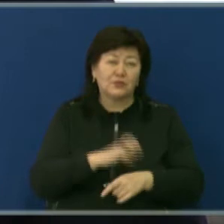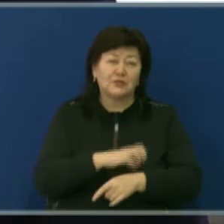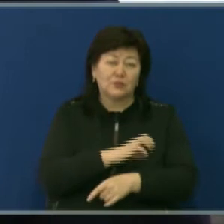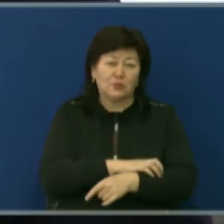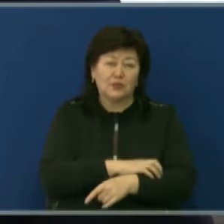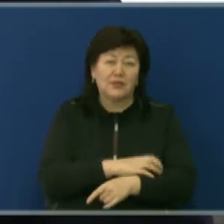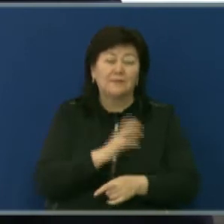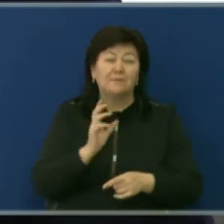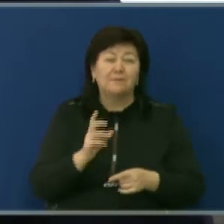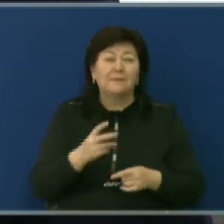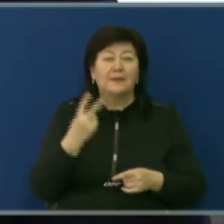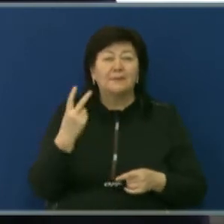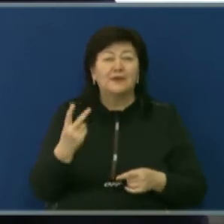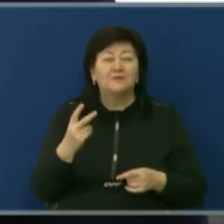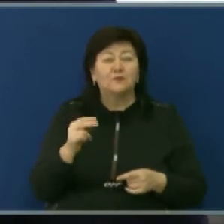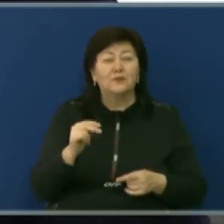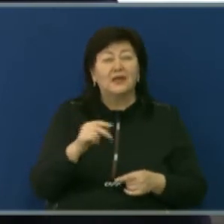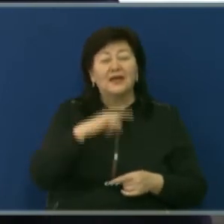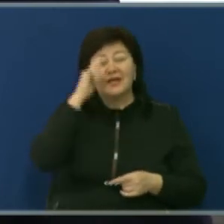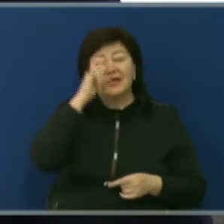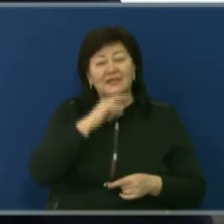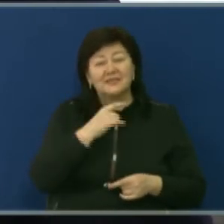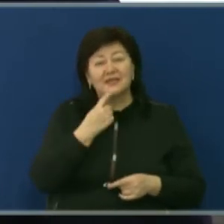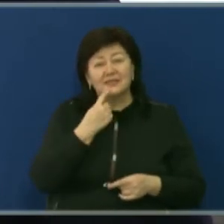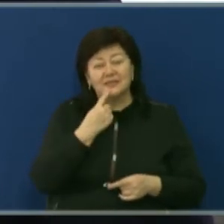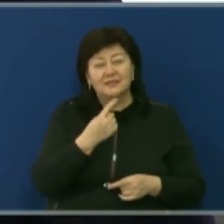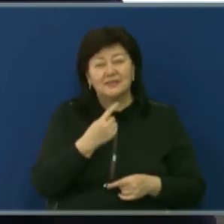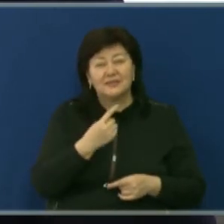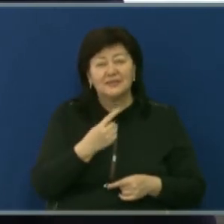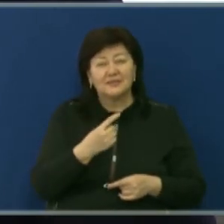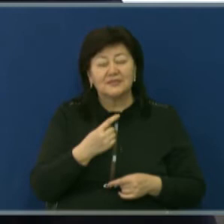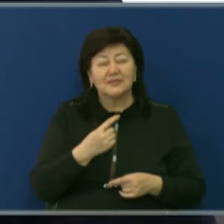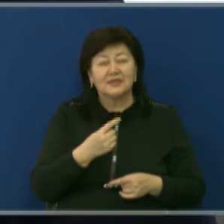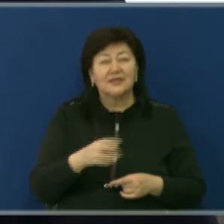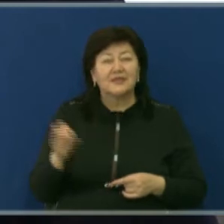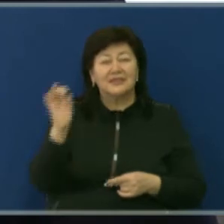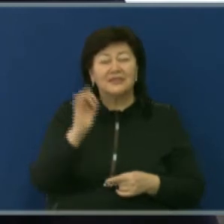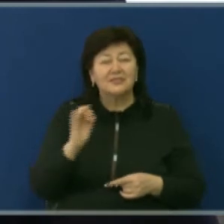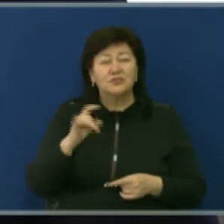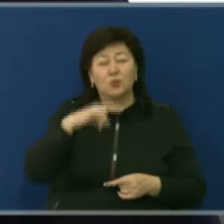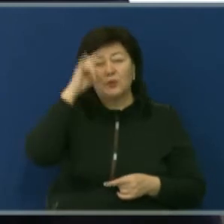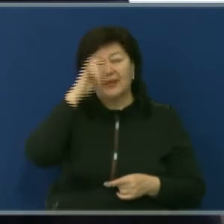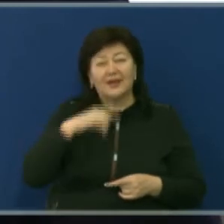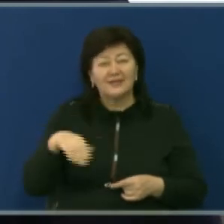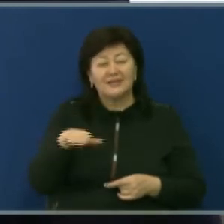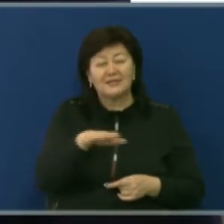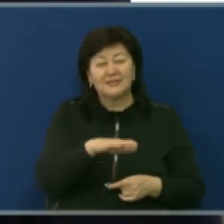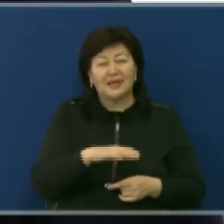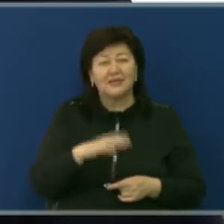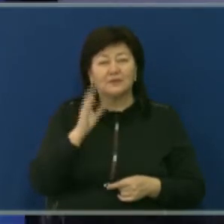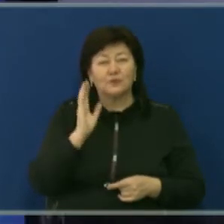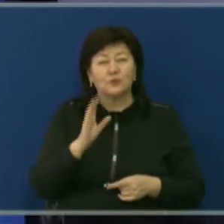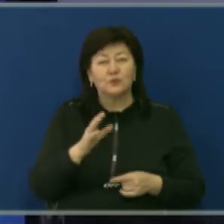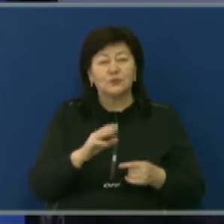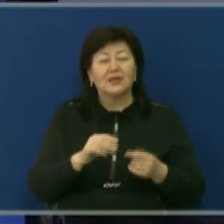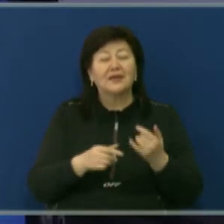и по двум предметам казахский язык в русской школе, русский в казахской и история Казахстана будут писать